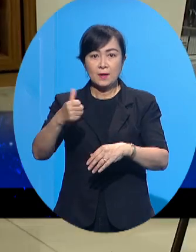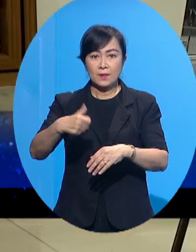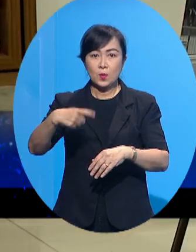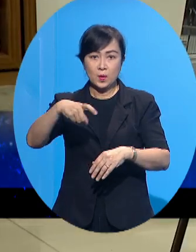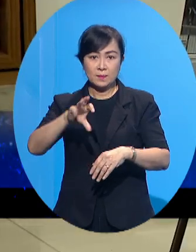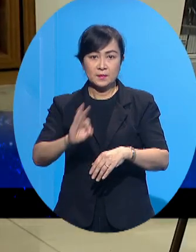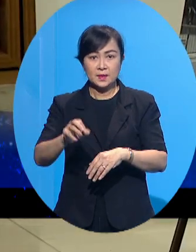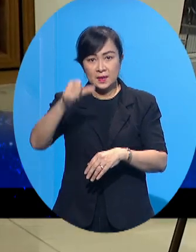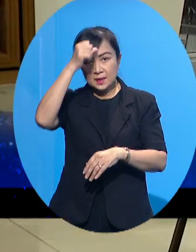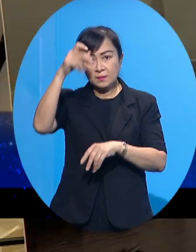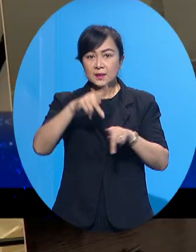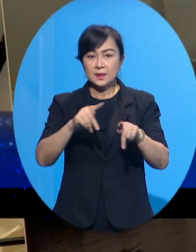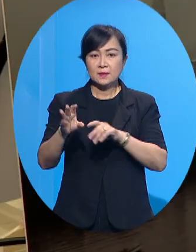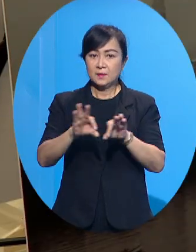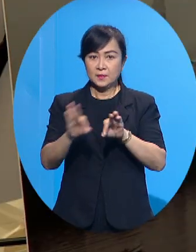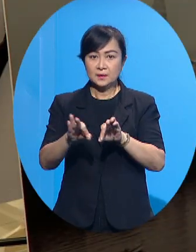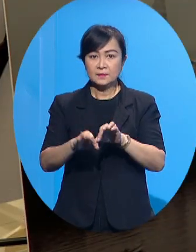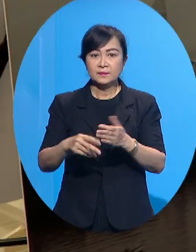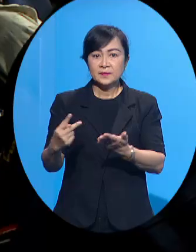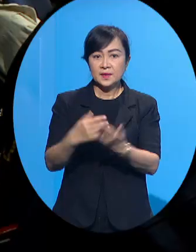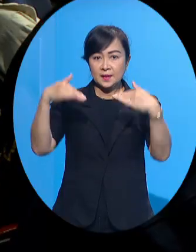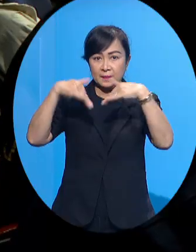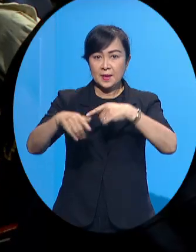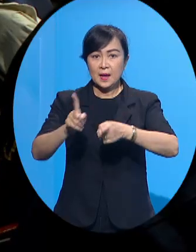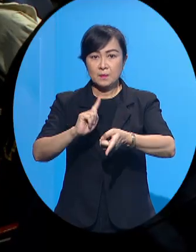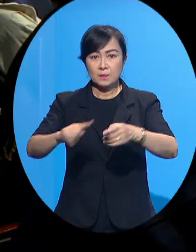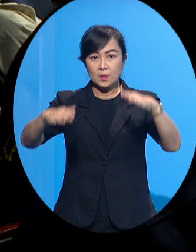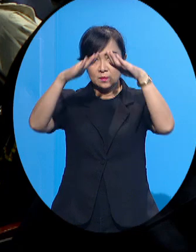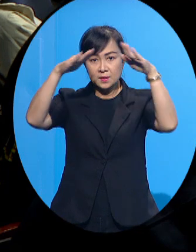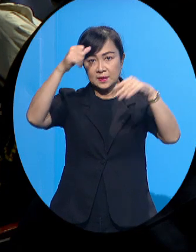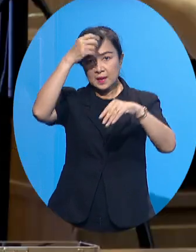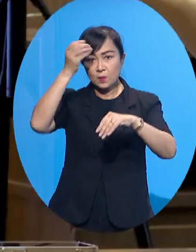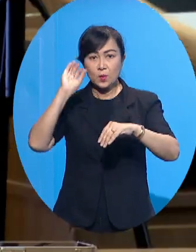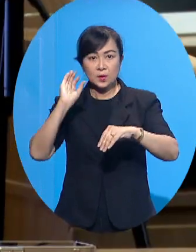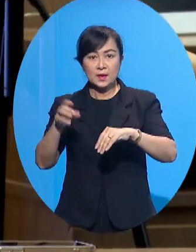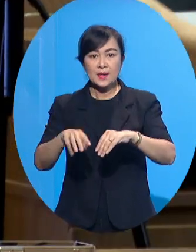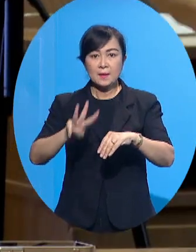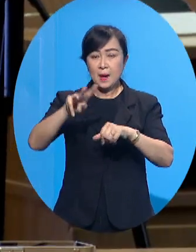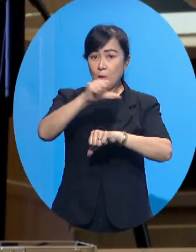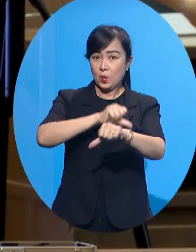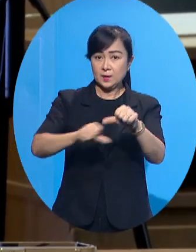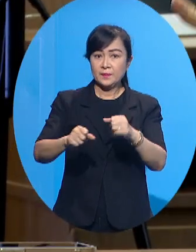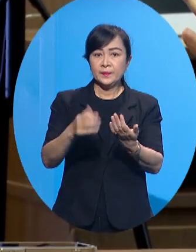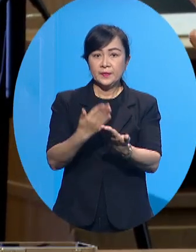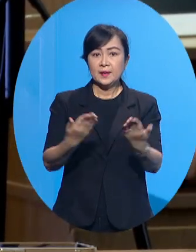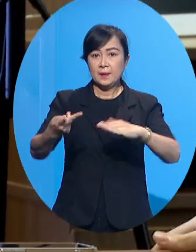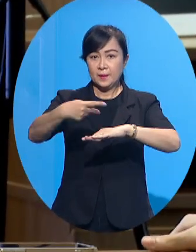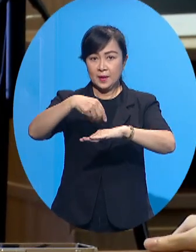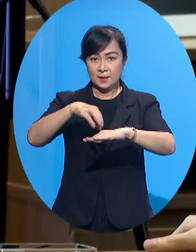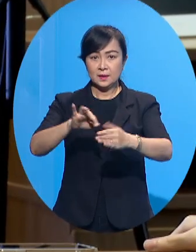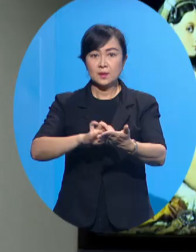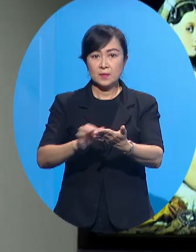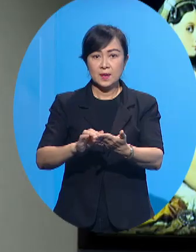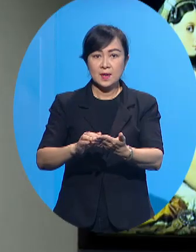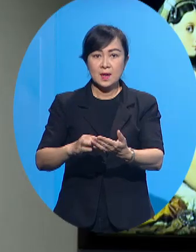và quận 10 tại trường Đại học Kinh tế Thành phố Hồ Chí Minh. Sự kiện có sự tham gia của 11 trường đại học quốc tế với 3 hoạt động chính: triển lãm nghệ